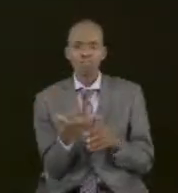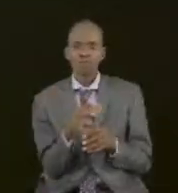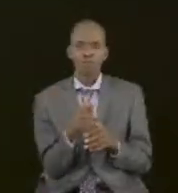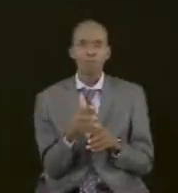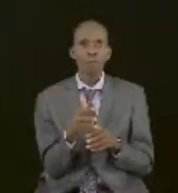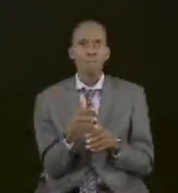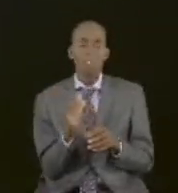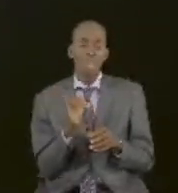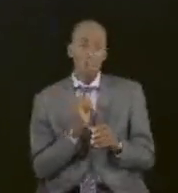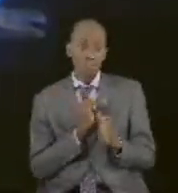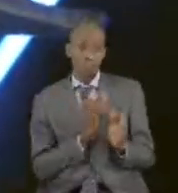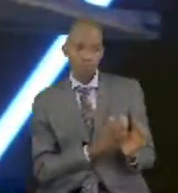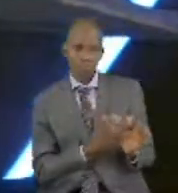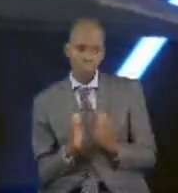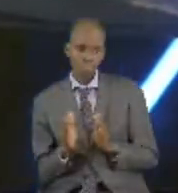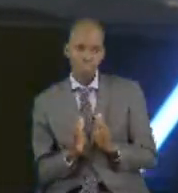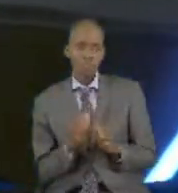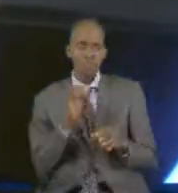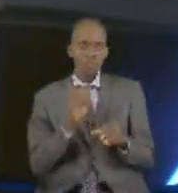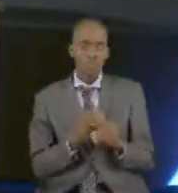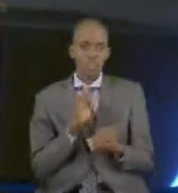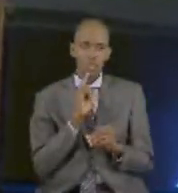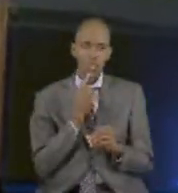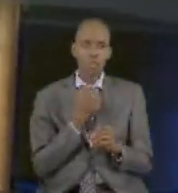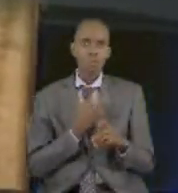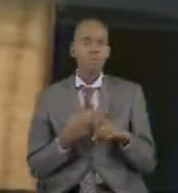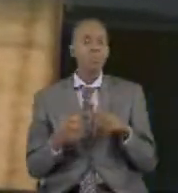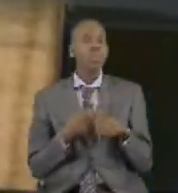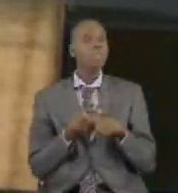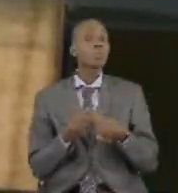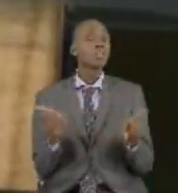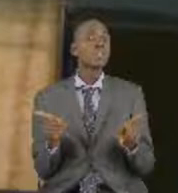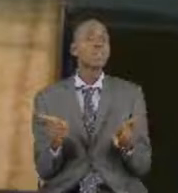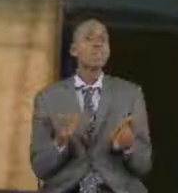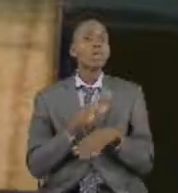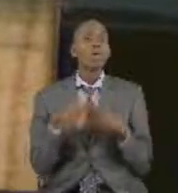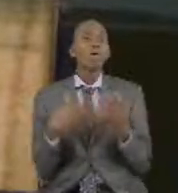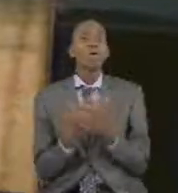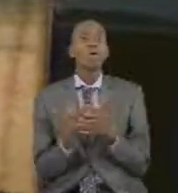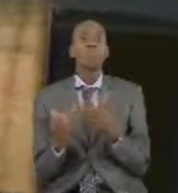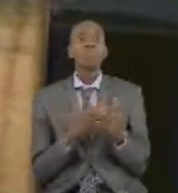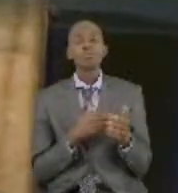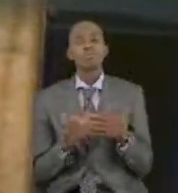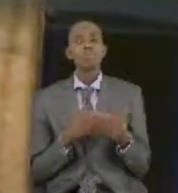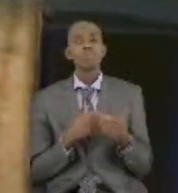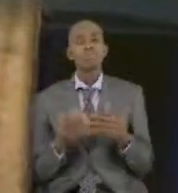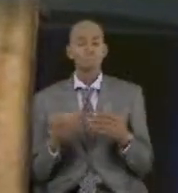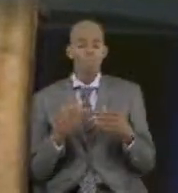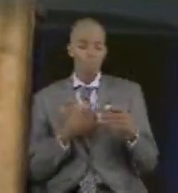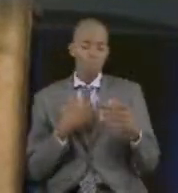m'amener à atterrir dans la prison. Cela peut me pousser dans des persécutions sérieuses. Mais